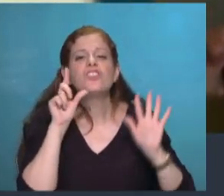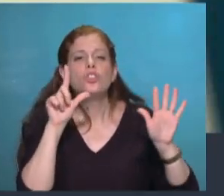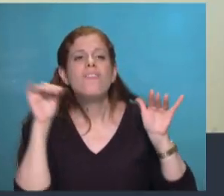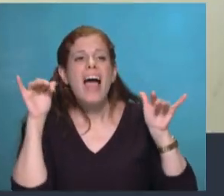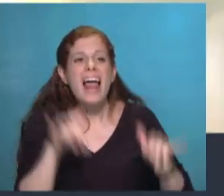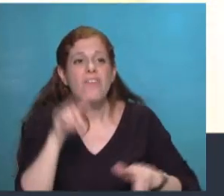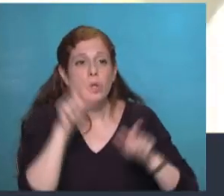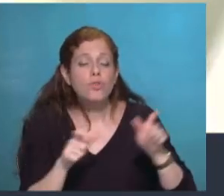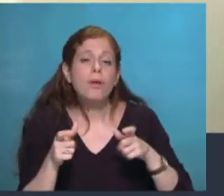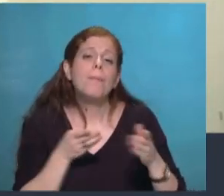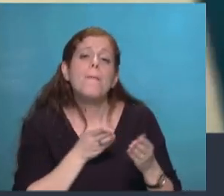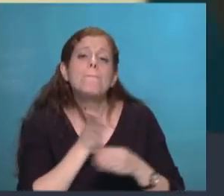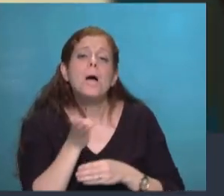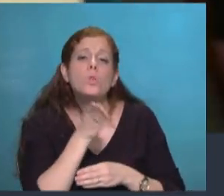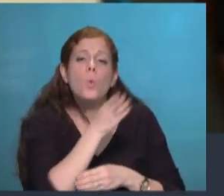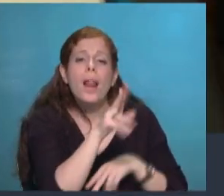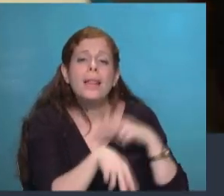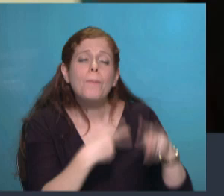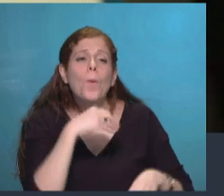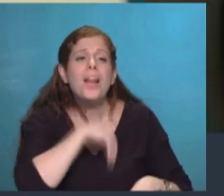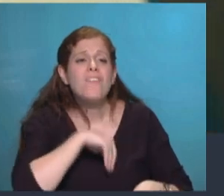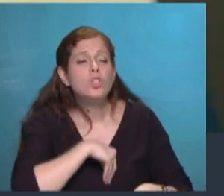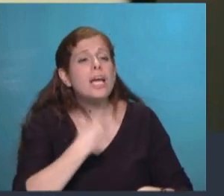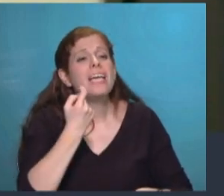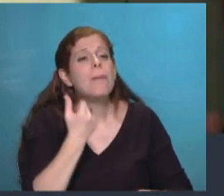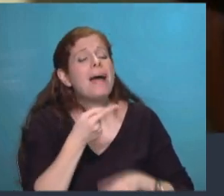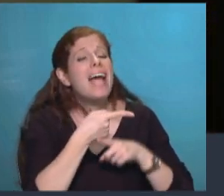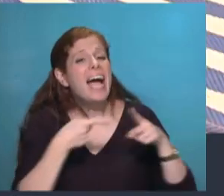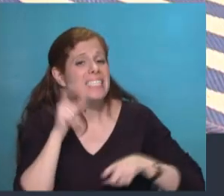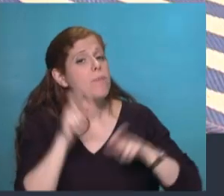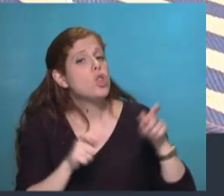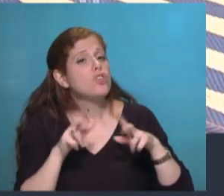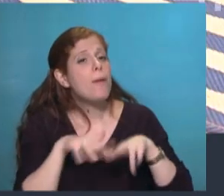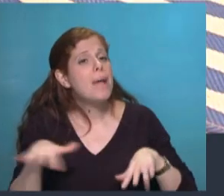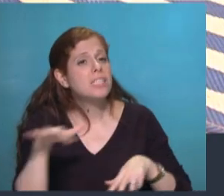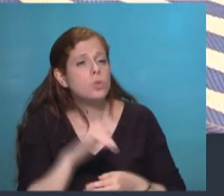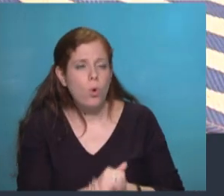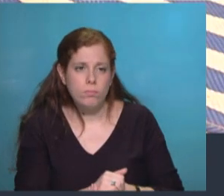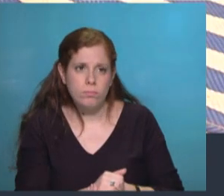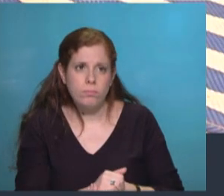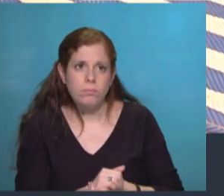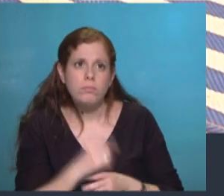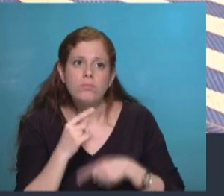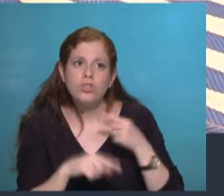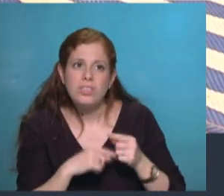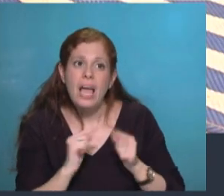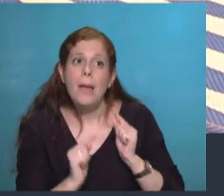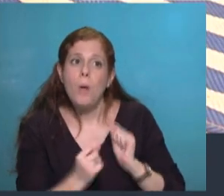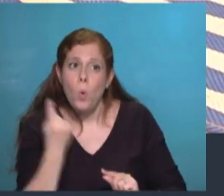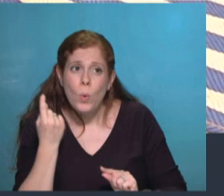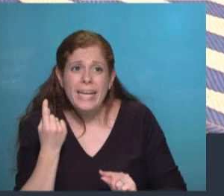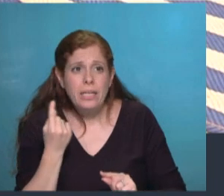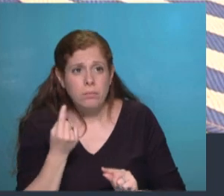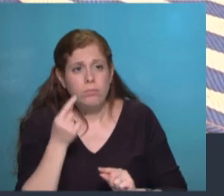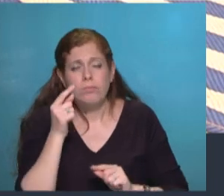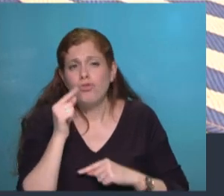לטיפול במרכזי החוסן, כמעט חצי מתושבי האזור. שנה עם אירועים עם עוצמות גדולות, שנה